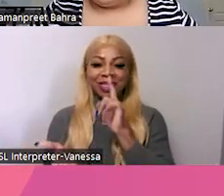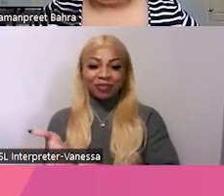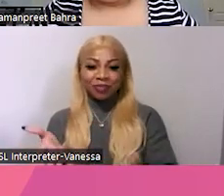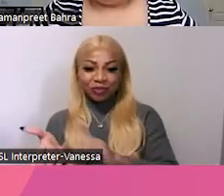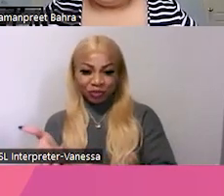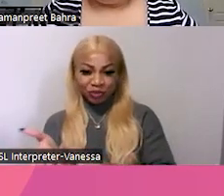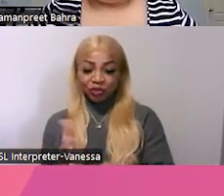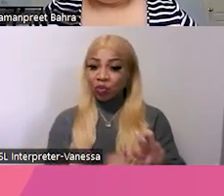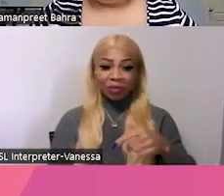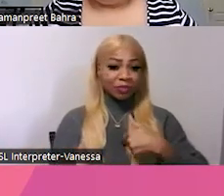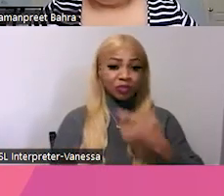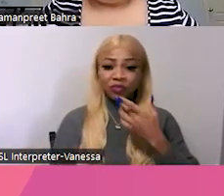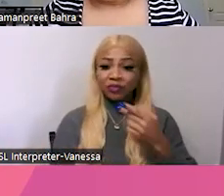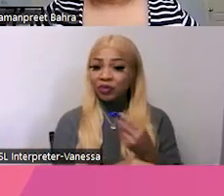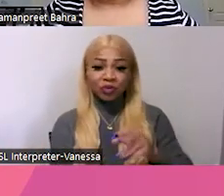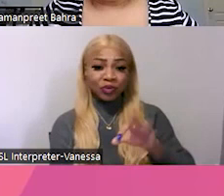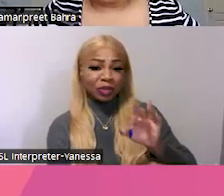vie corpulente.